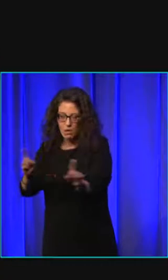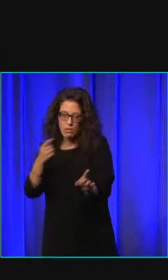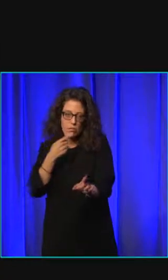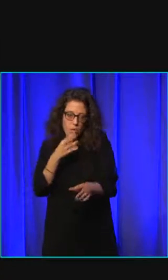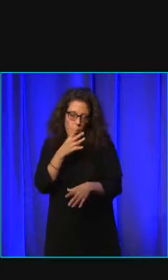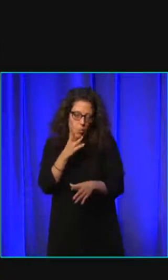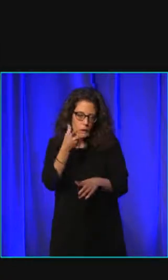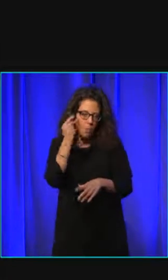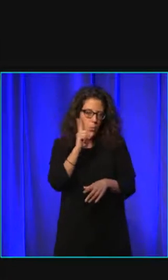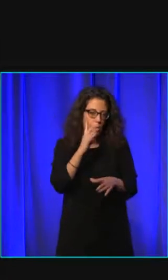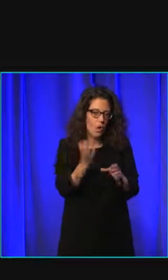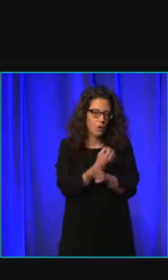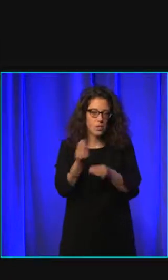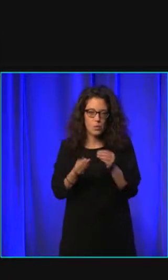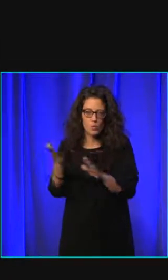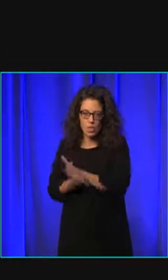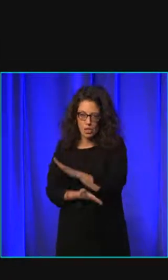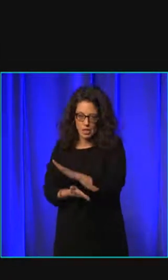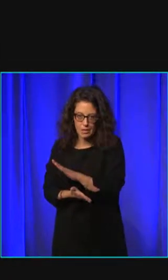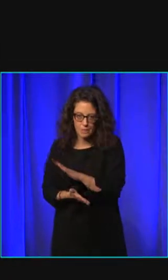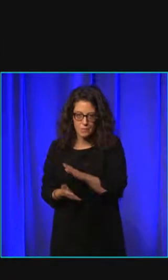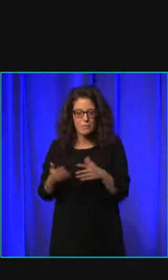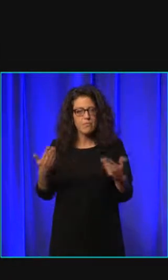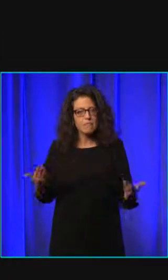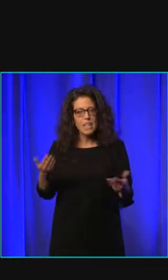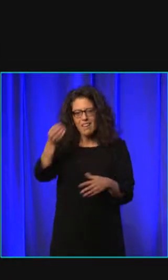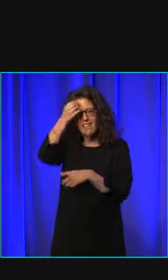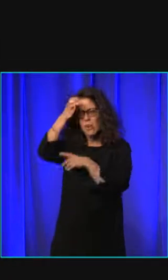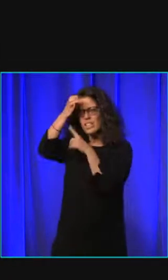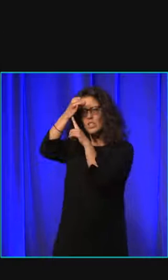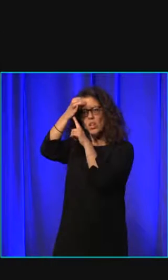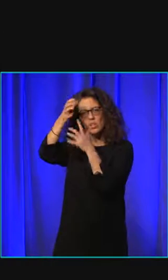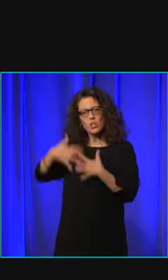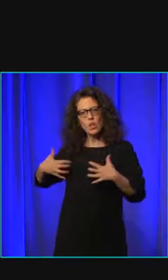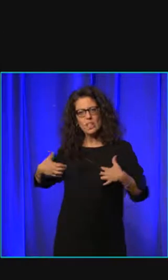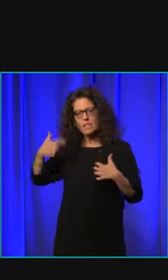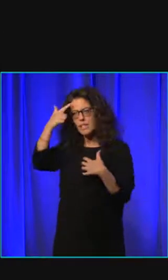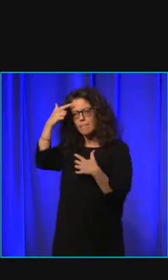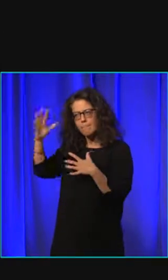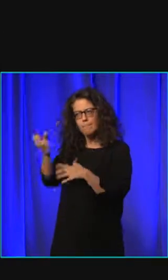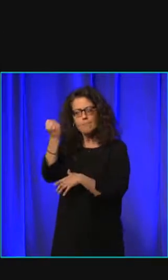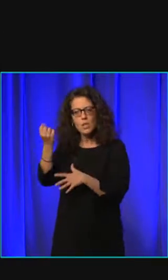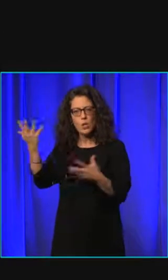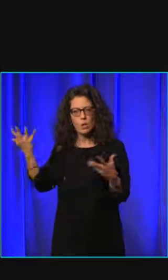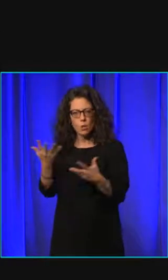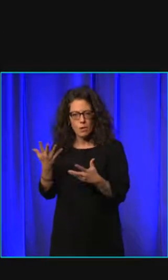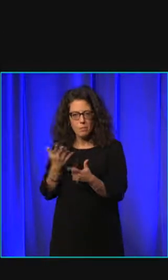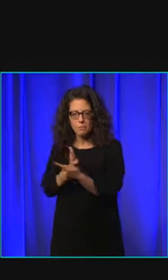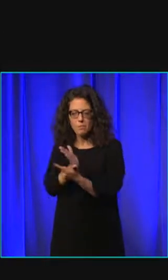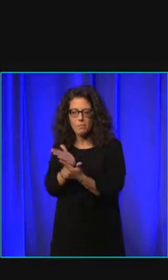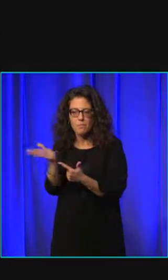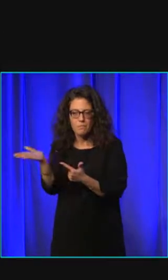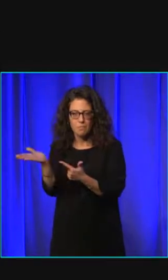ne seront jamais parfaitement comprises. Sur quelles connaissances exactement je me suis appuyée ? Je me suis appuyée sur deux types